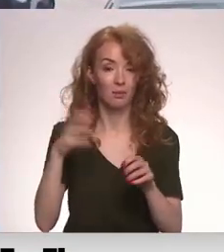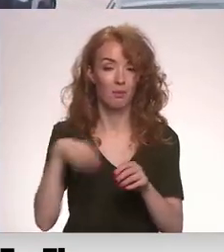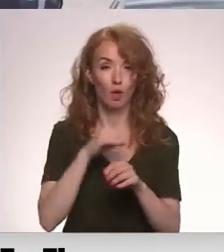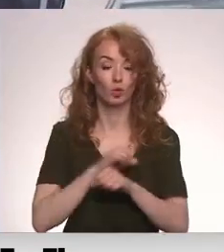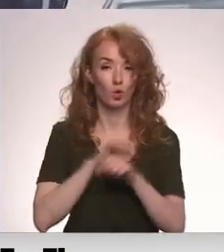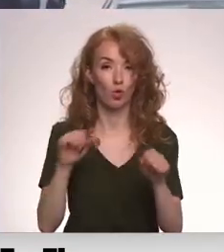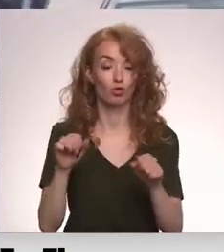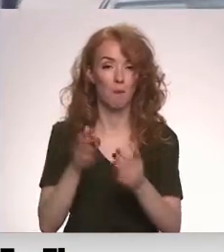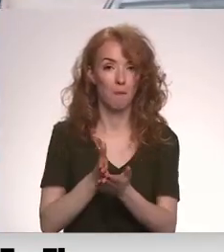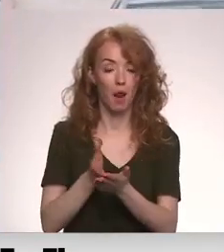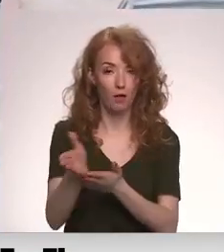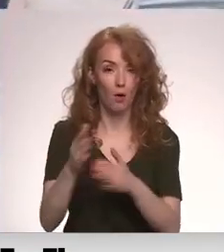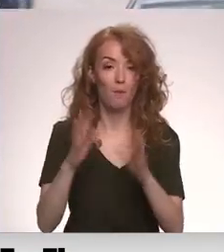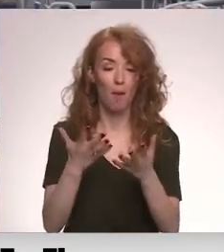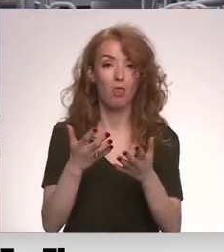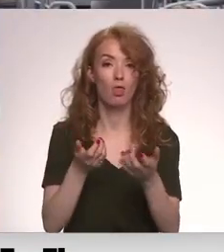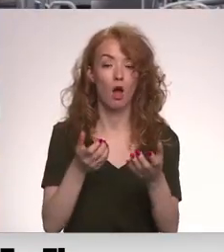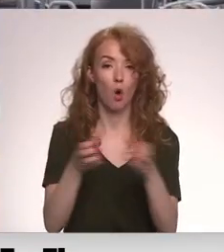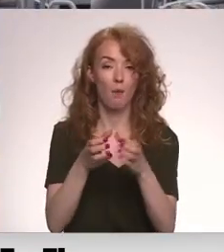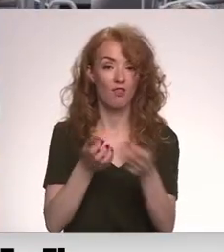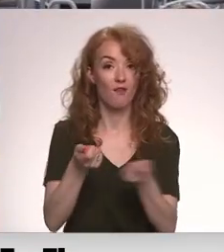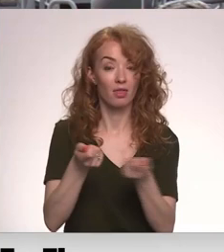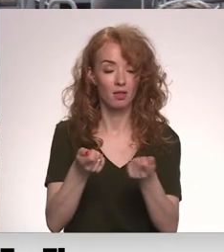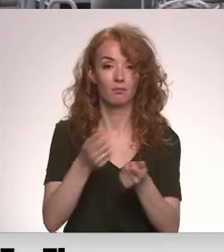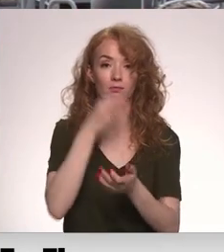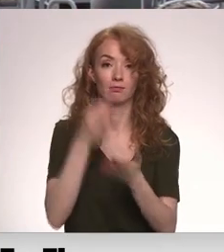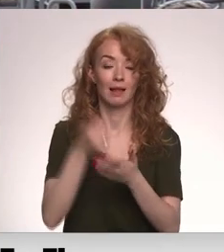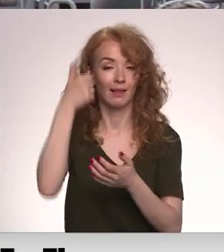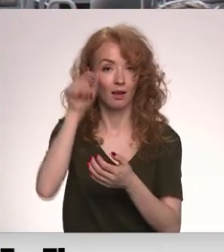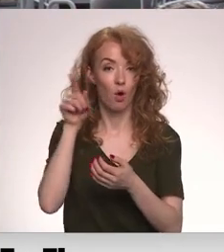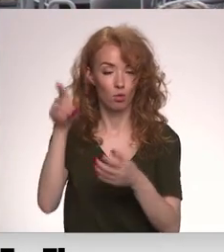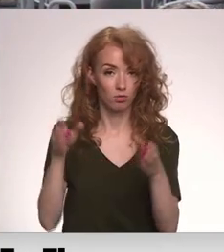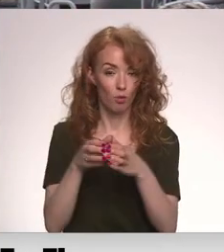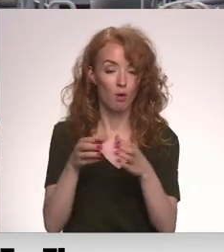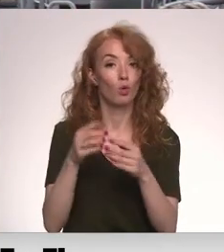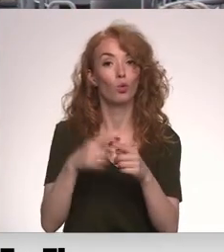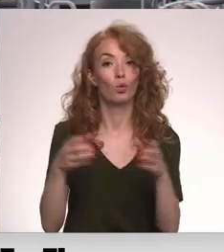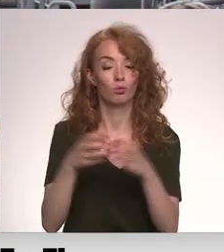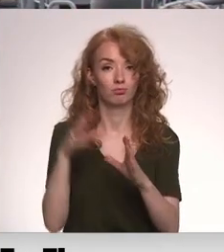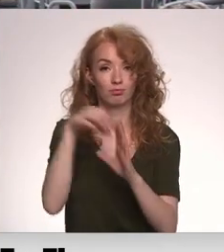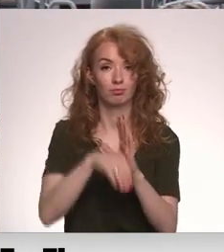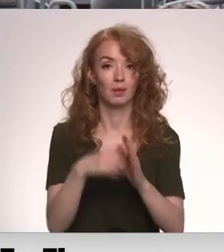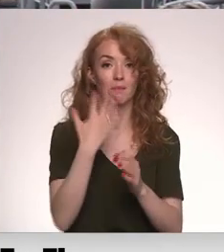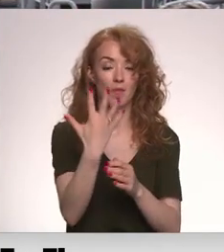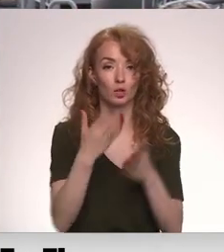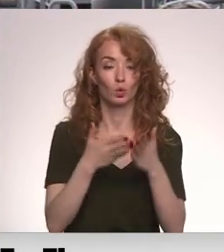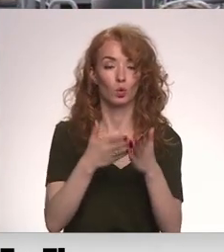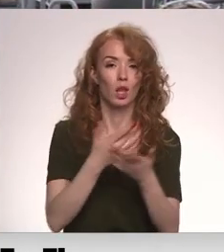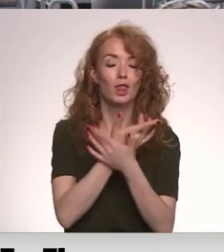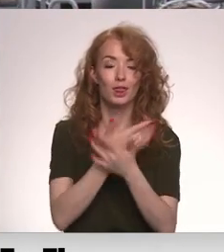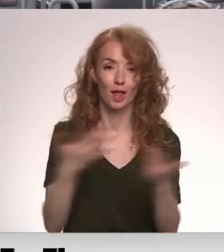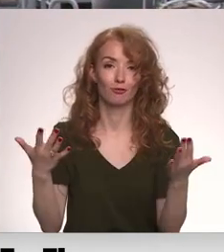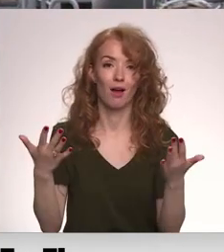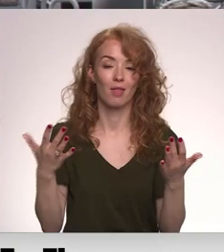platformu, bet pašu komandu vadību ir uzņēmušies Igaunijas jūras spēki. Un grupas sastāvā pašlaik ir 5 kuģi kopā no